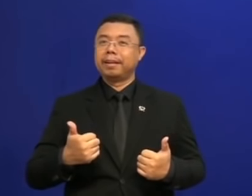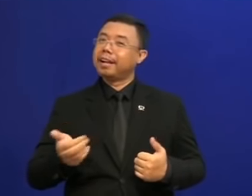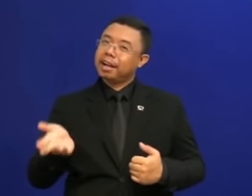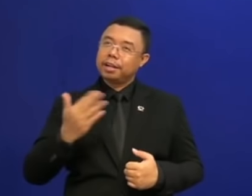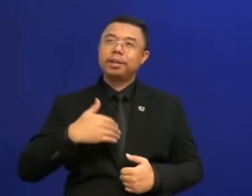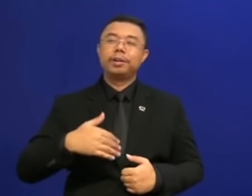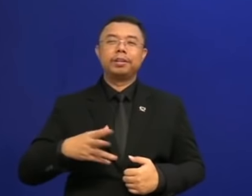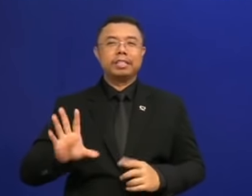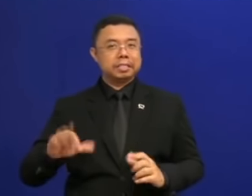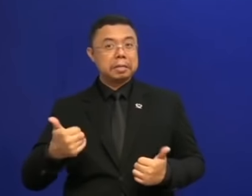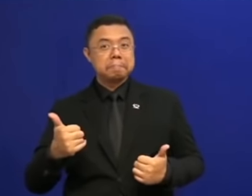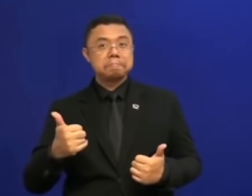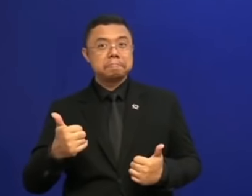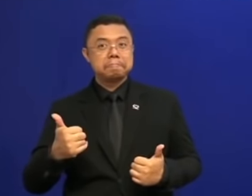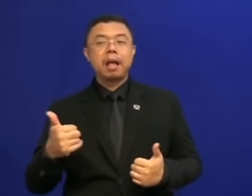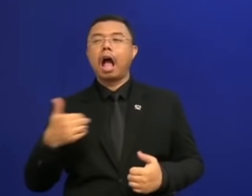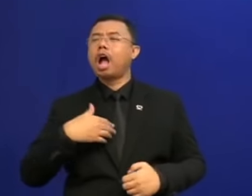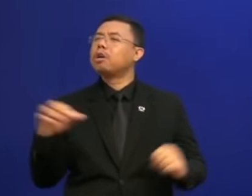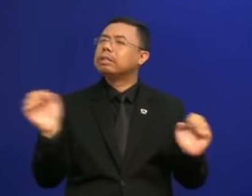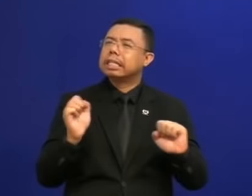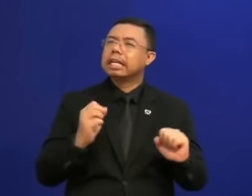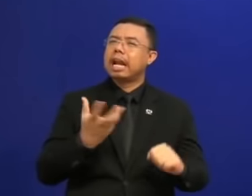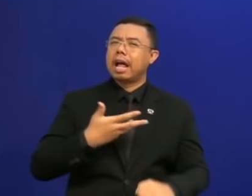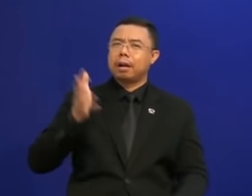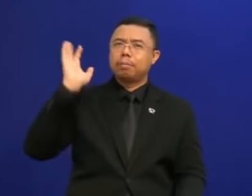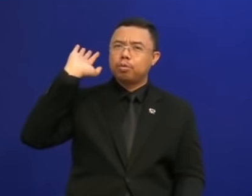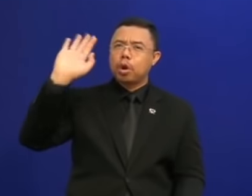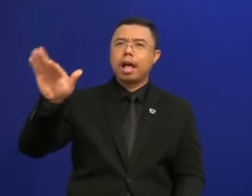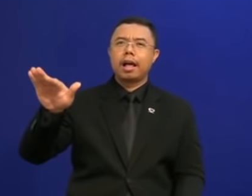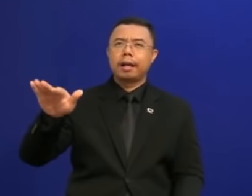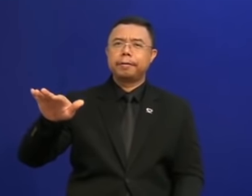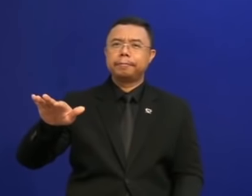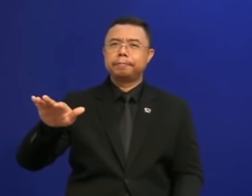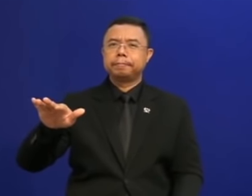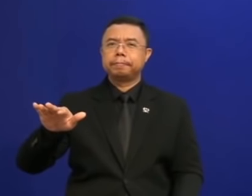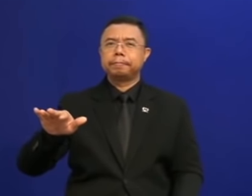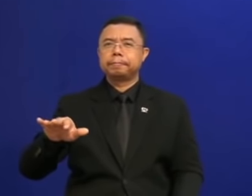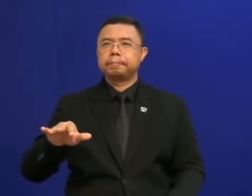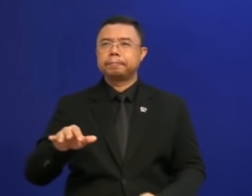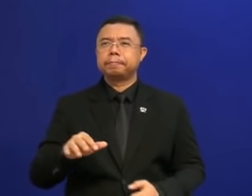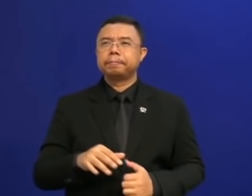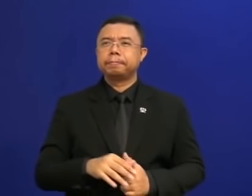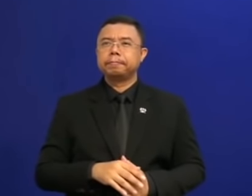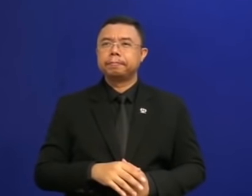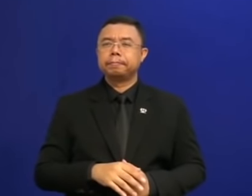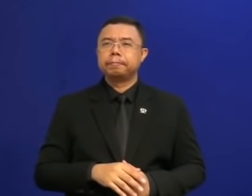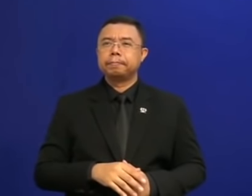Ayo. Aku segera akan pulang.